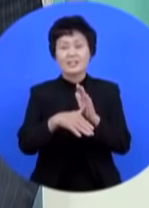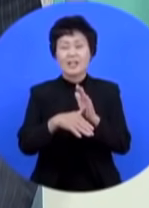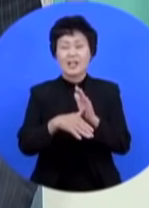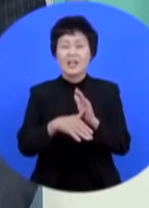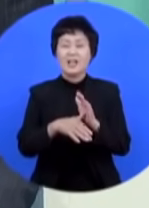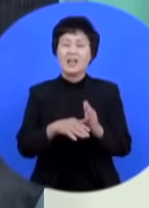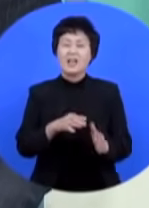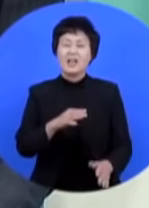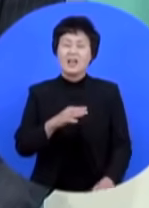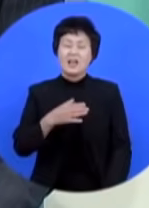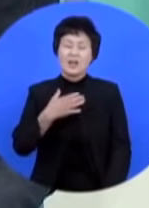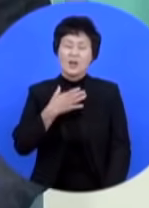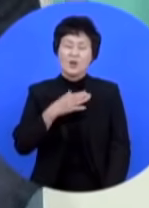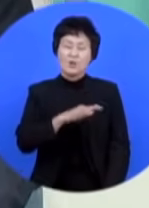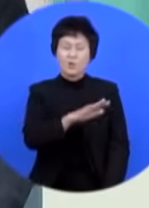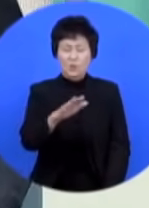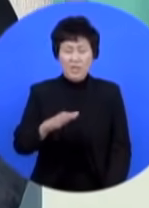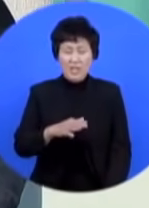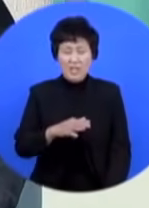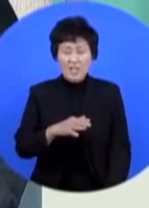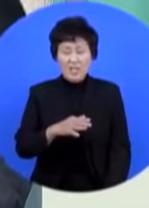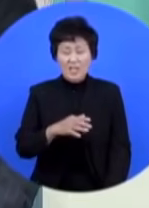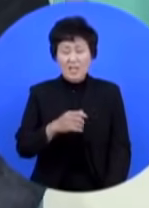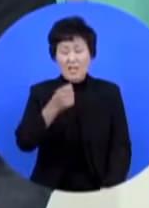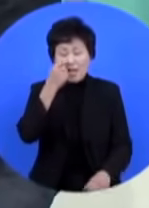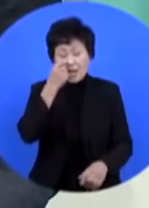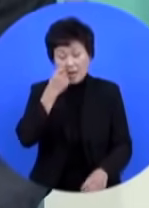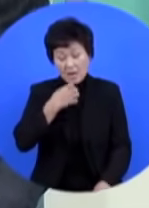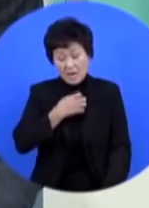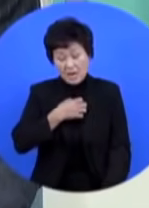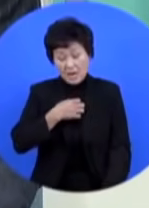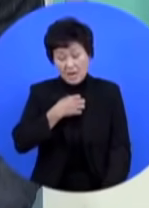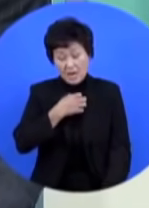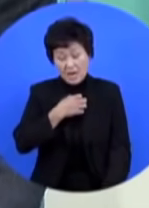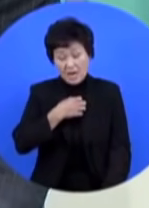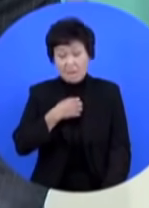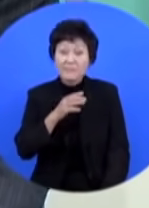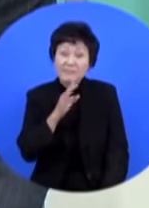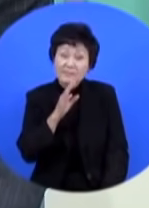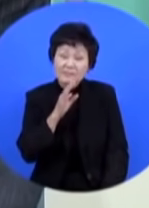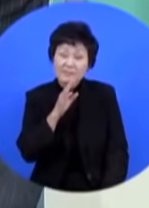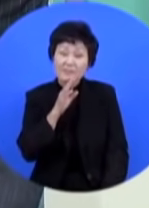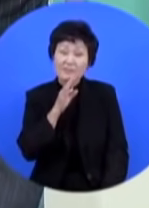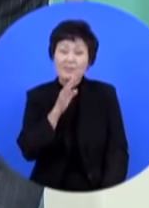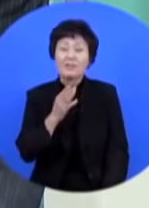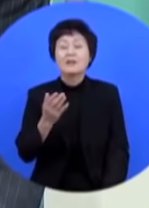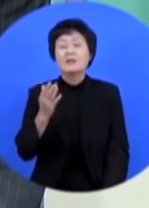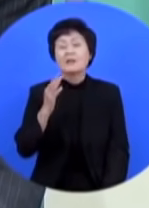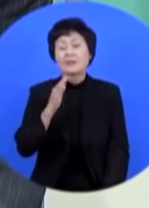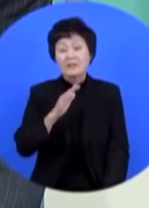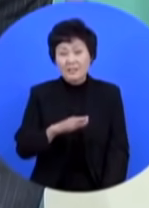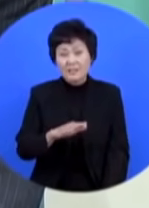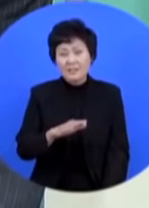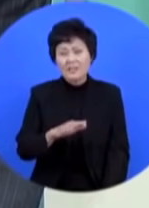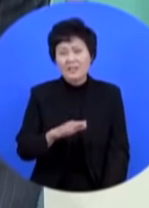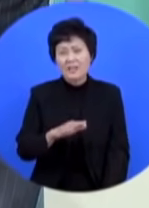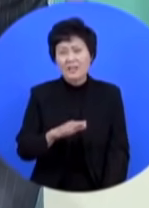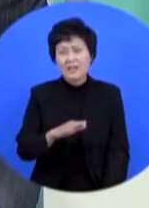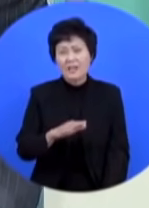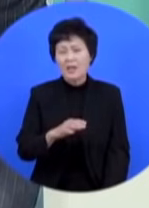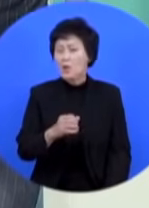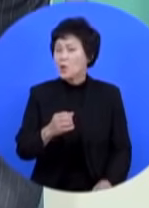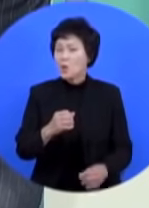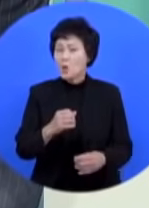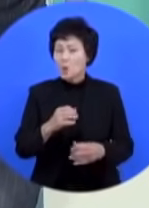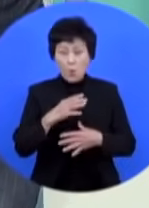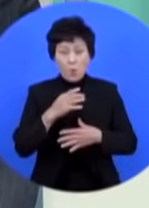몸을 입고 있는 우리들은 슬플 수밖에 없잖아요. 그렇죠. 정말 슬플 수밖에 없죠, 우리가. 그런데 그 놀라울